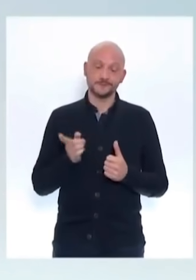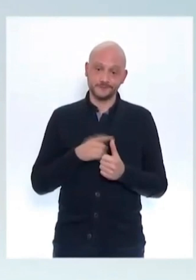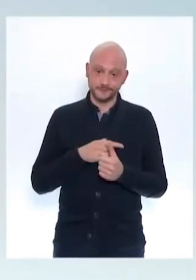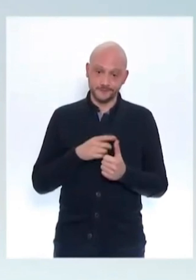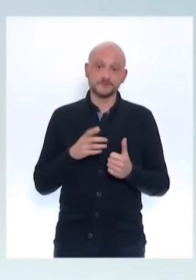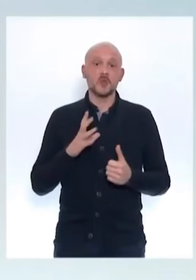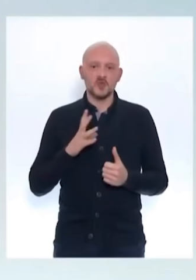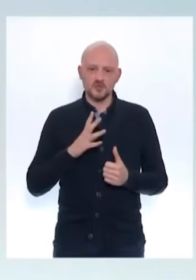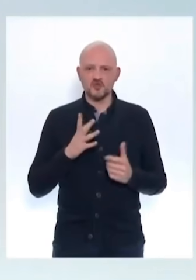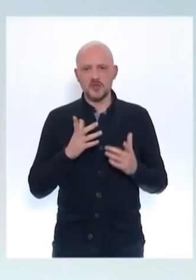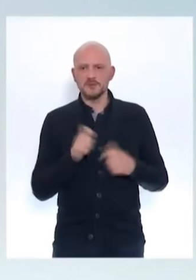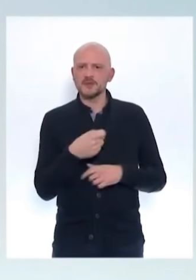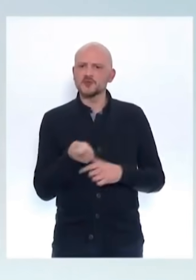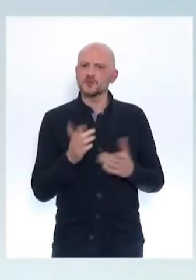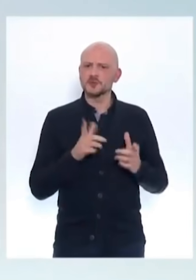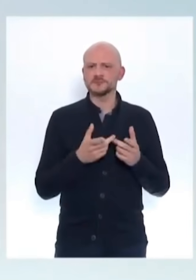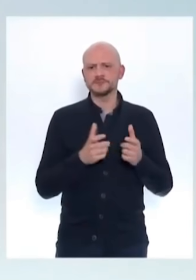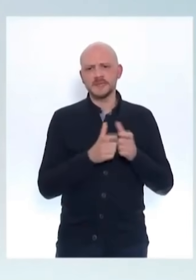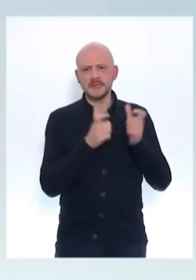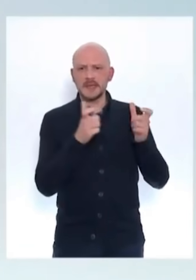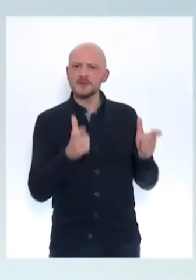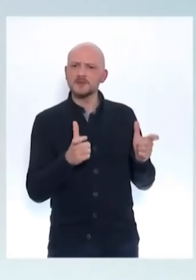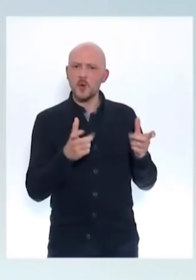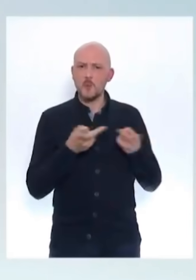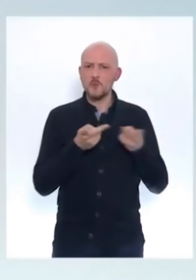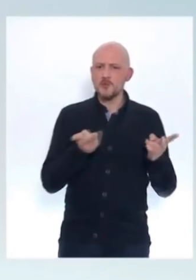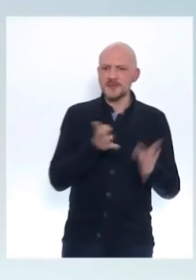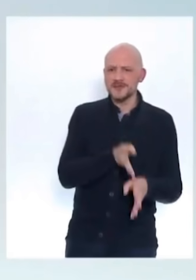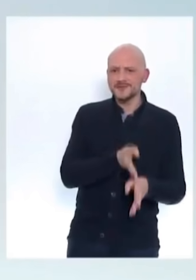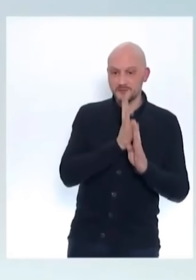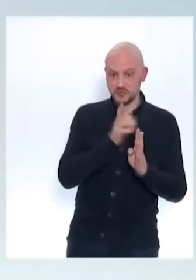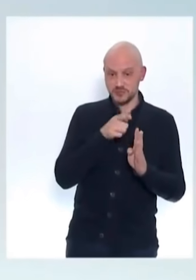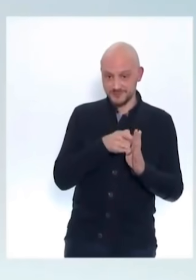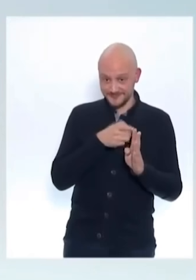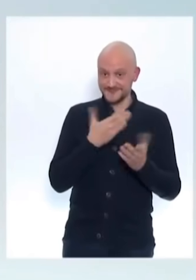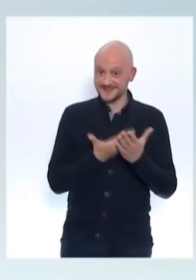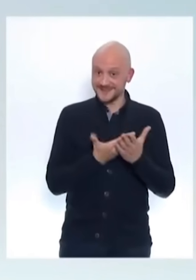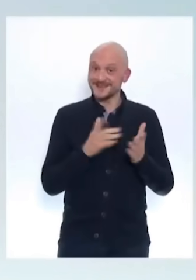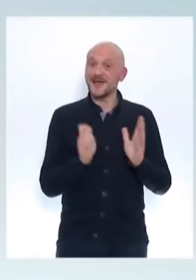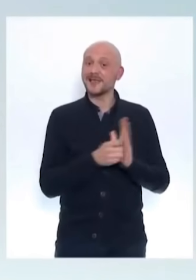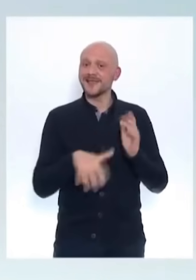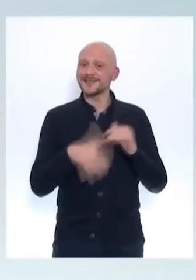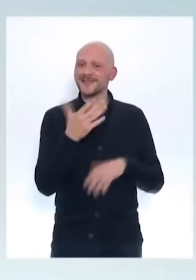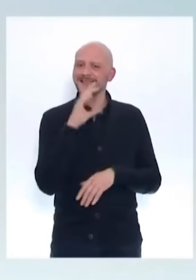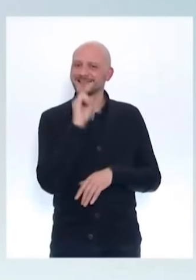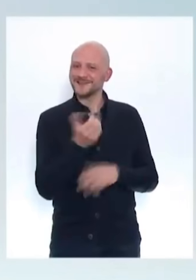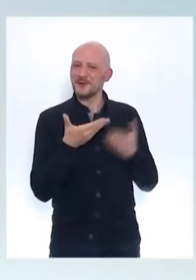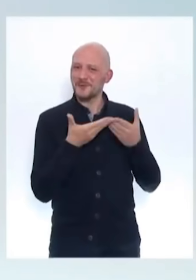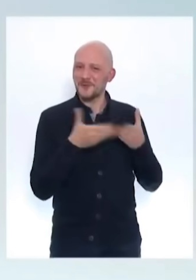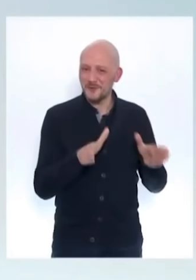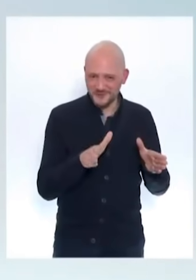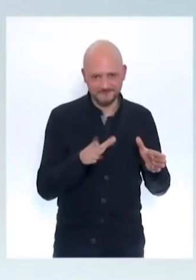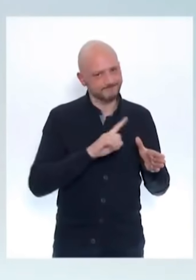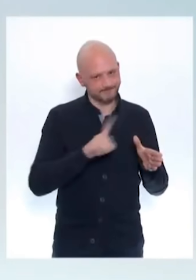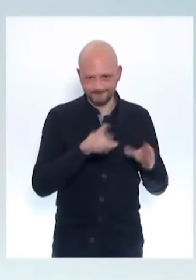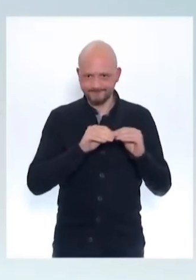dont nous avions prévu la réouverture au 15 décembre resteront fermées trois semaines de plus